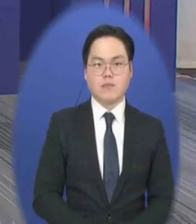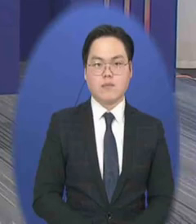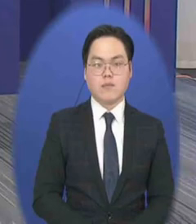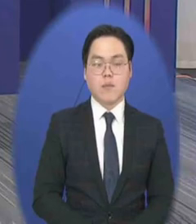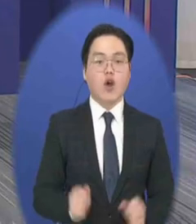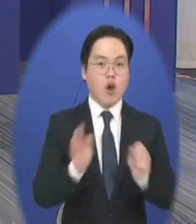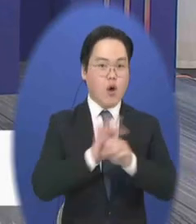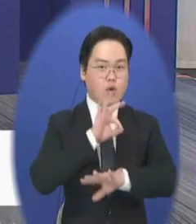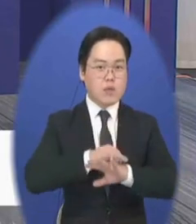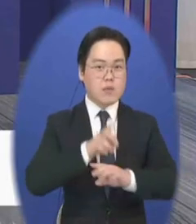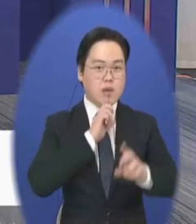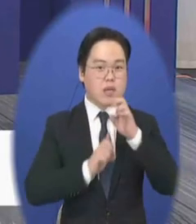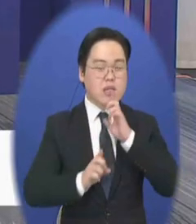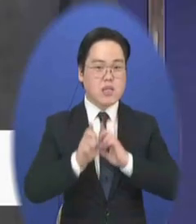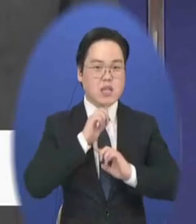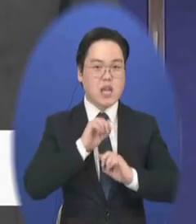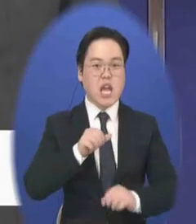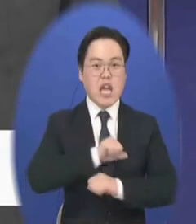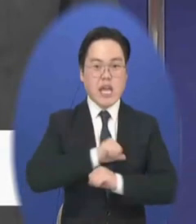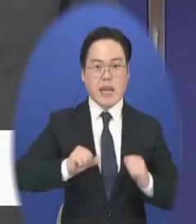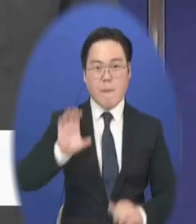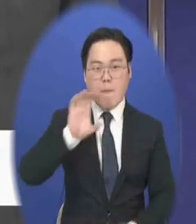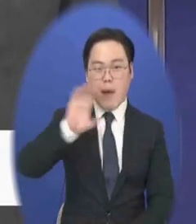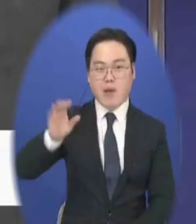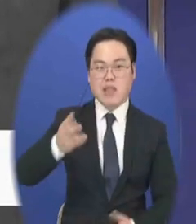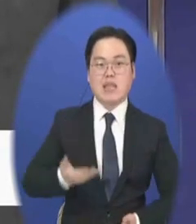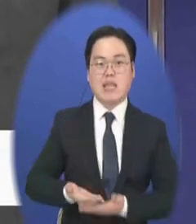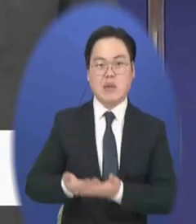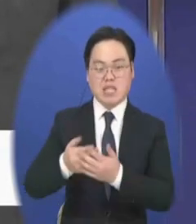Сар тахлын хүнд үед иргэн аж ахуйн нэгжээ дэмжих шаардлагатай гэсэн